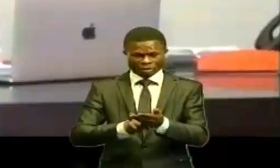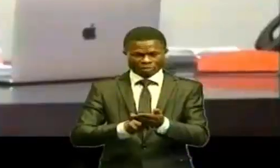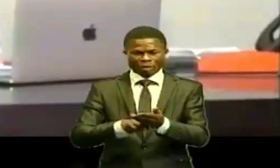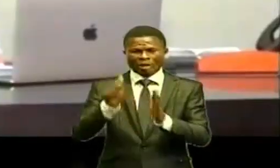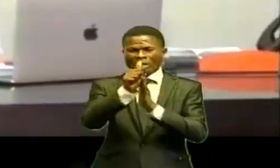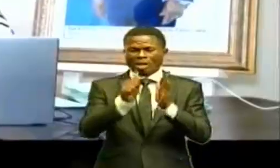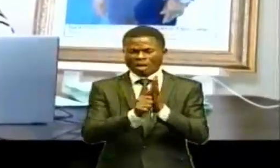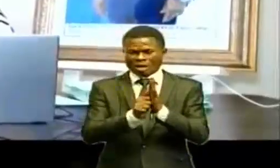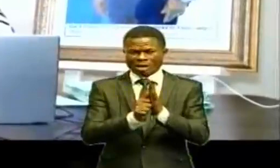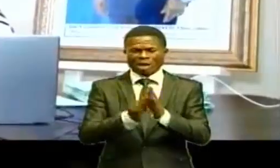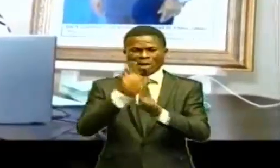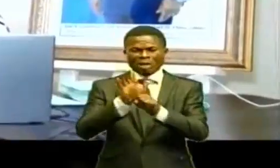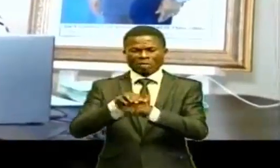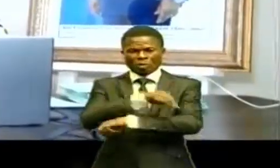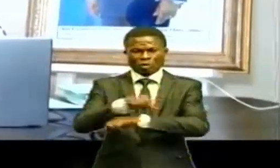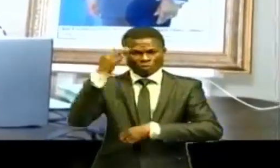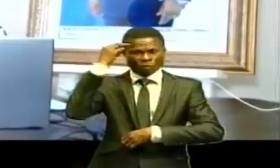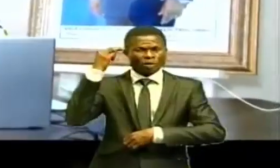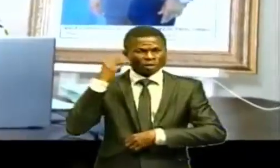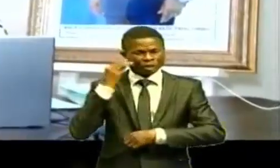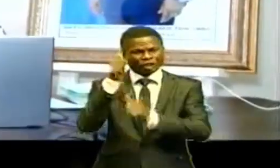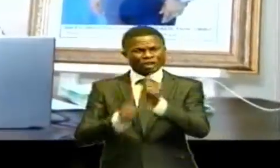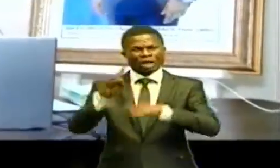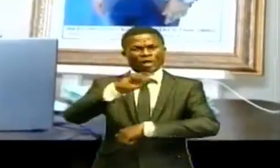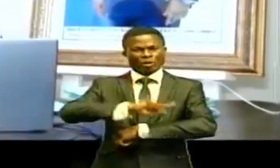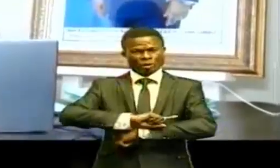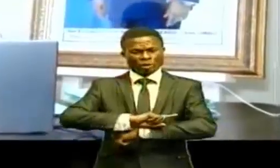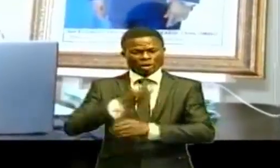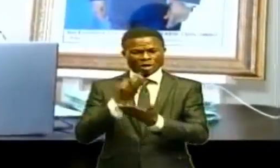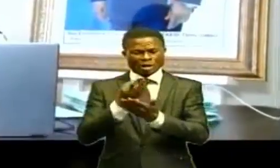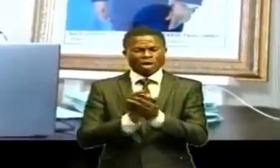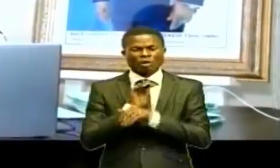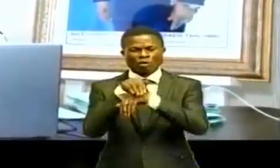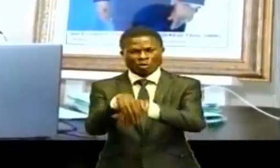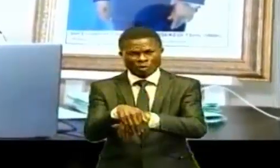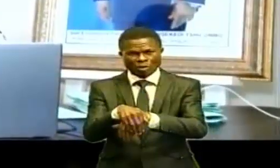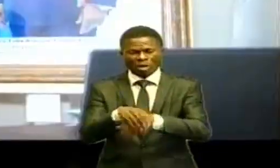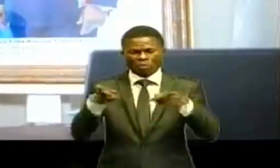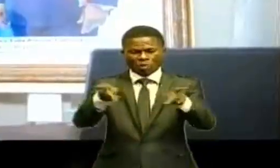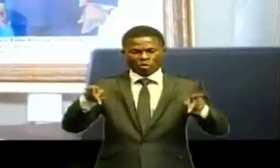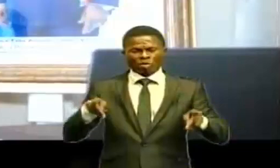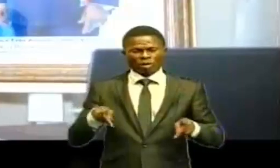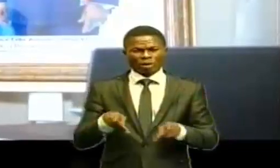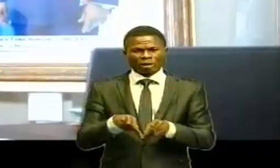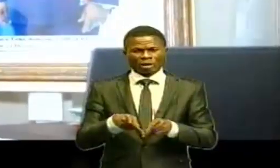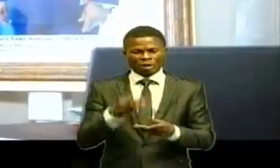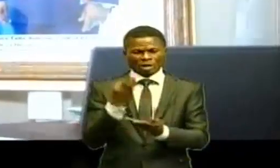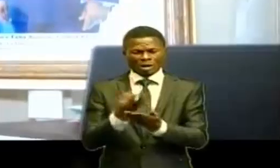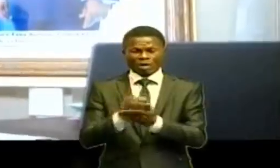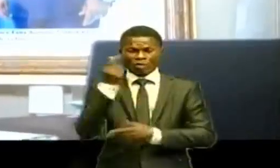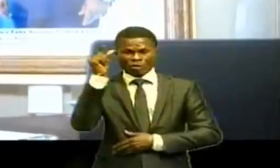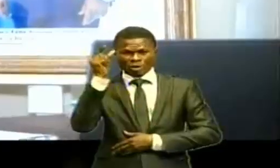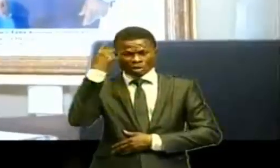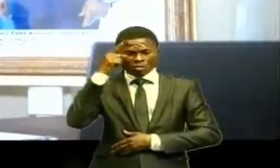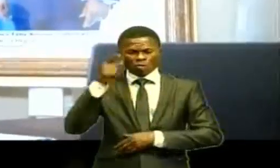arrêtés interministériels de détermination des quotités du Fonds d'intervention pour l'environnement FIP, du Fonds minier pour